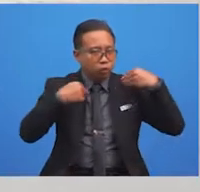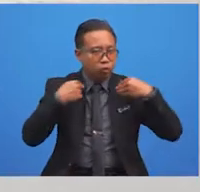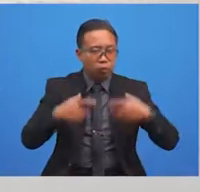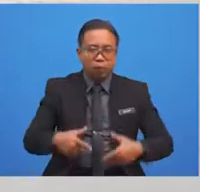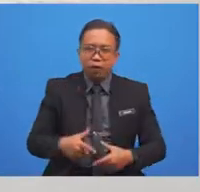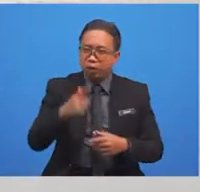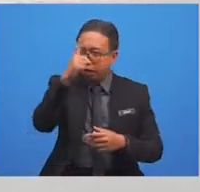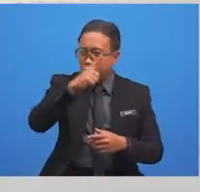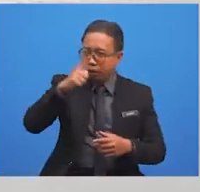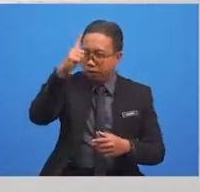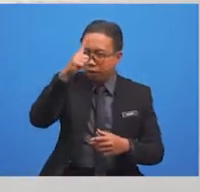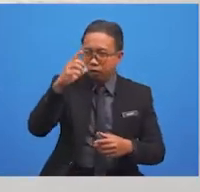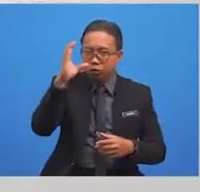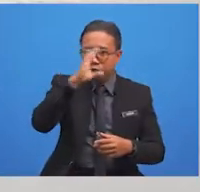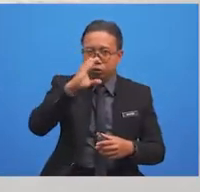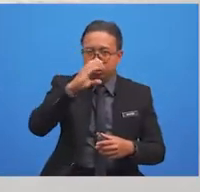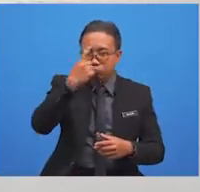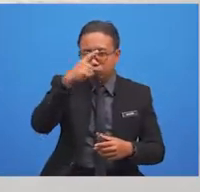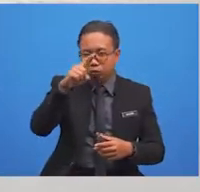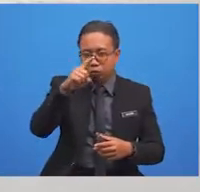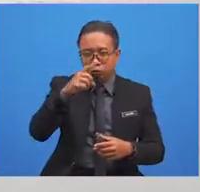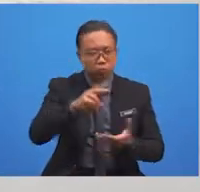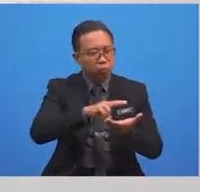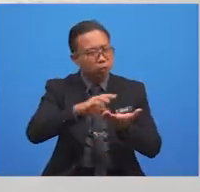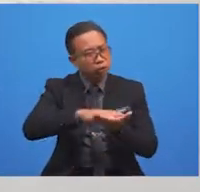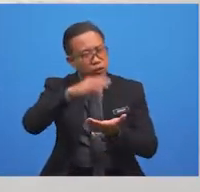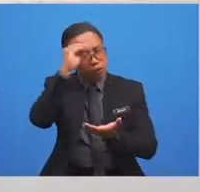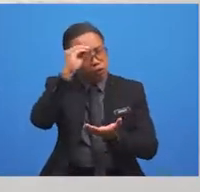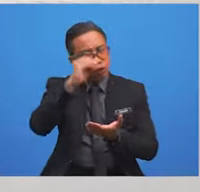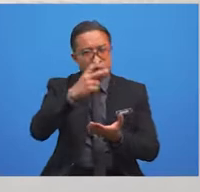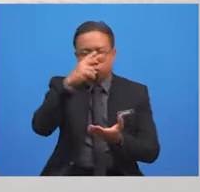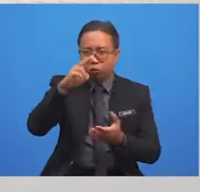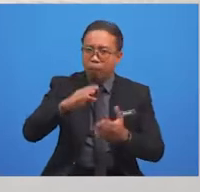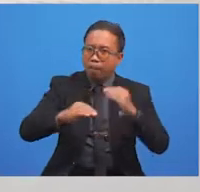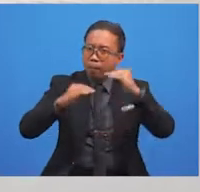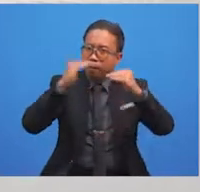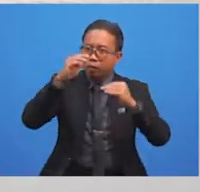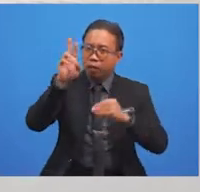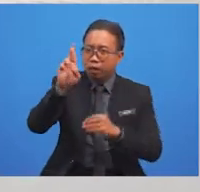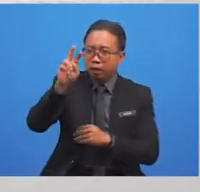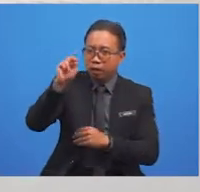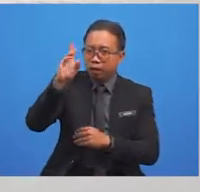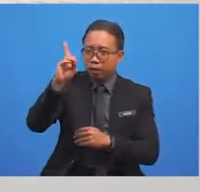dapat menjadi sumber untuk penyelidikan dan pembangunan R&D.